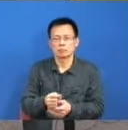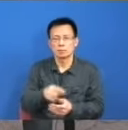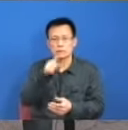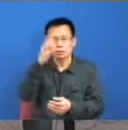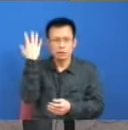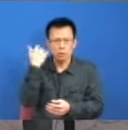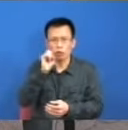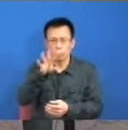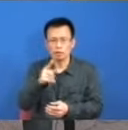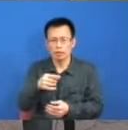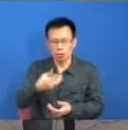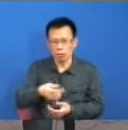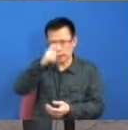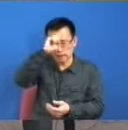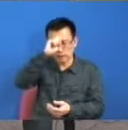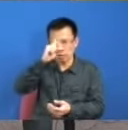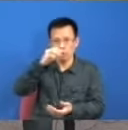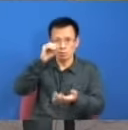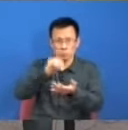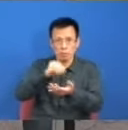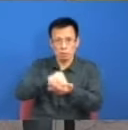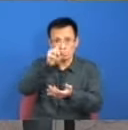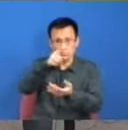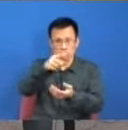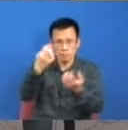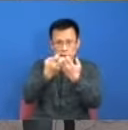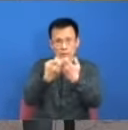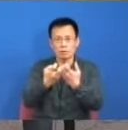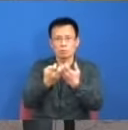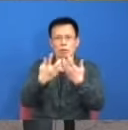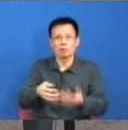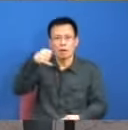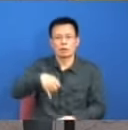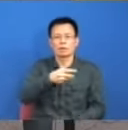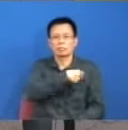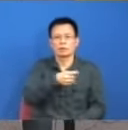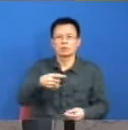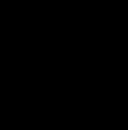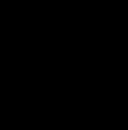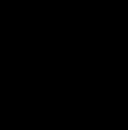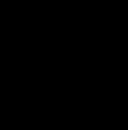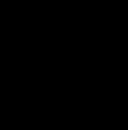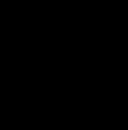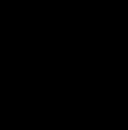咩嘢，我哋記得，一定同你算賬。 好， 下星期再見， 拜拜。